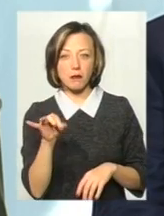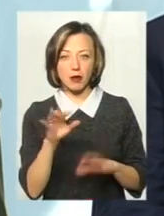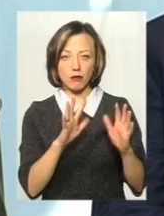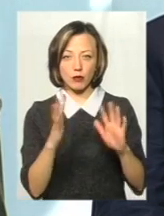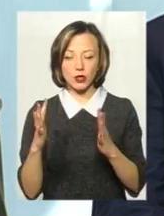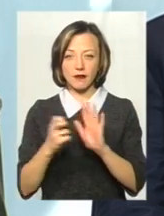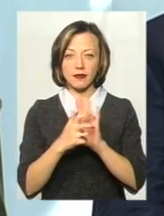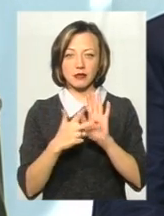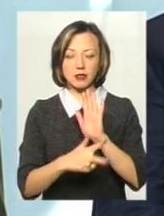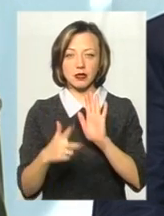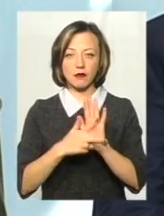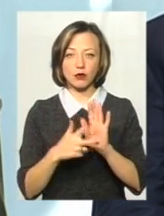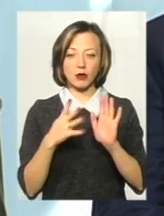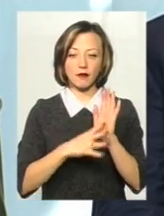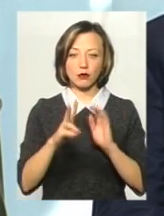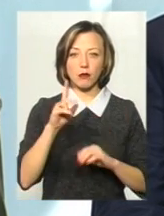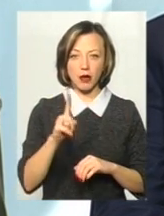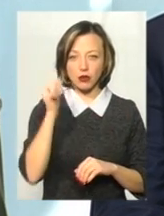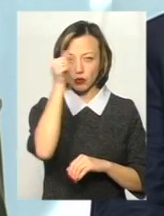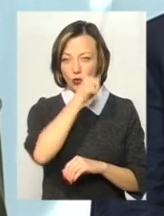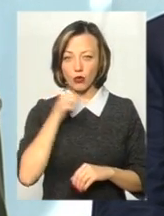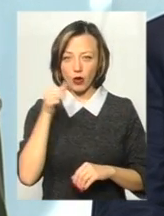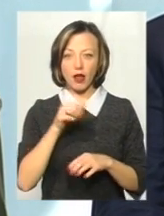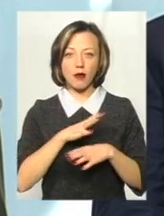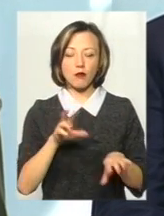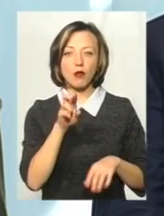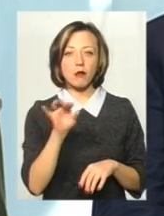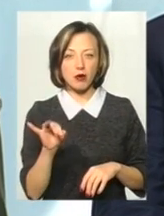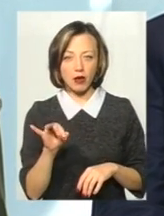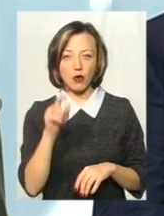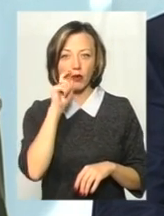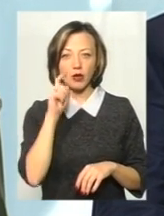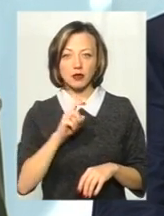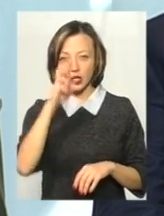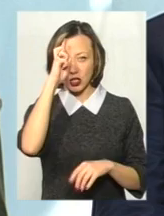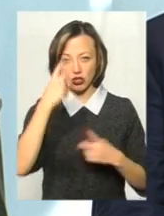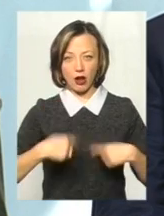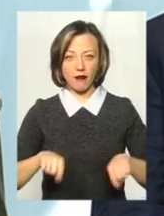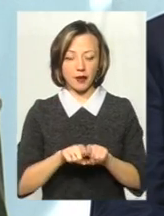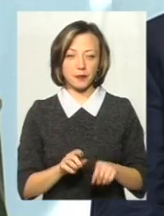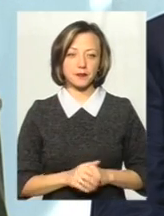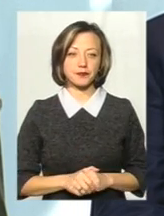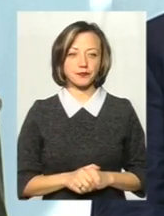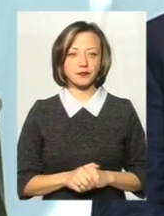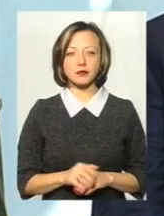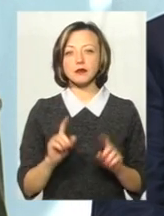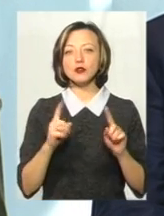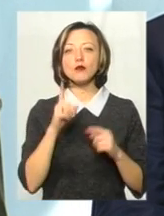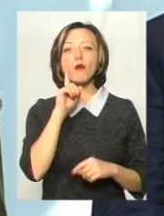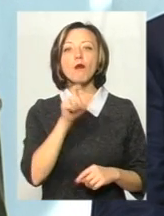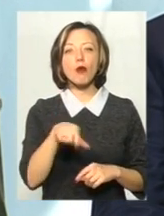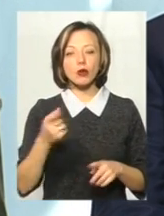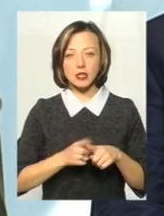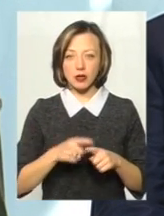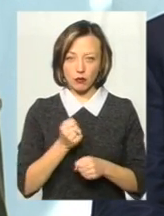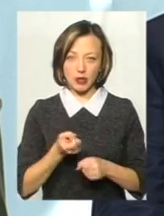подій 88-91 року, зрештою, не було би української держави. Власне, чому молодь це робила? Тому